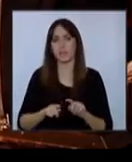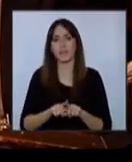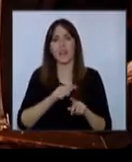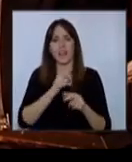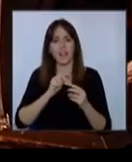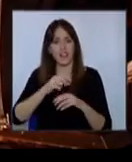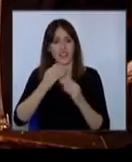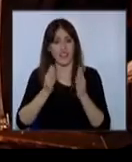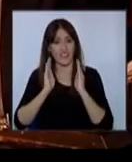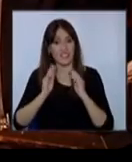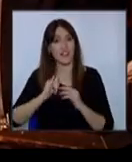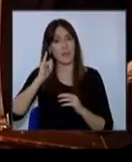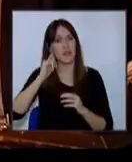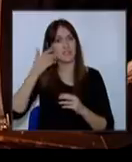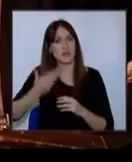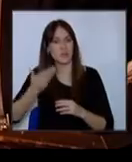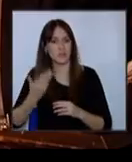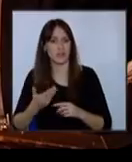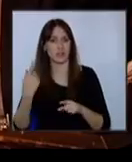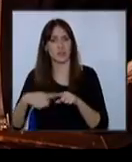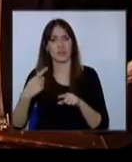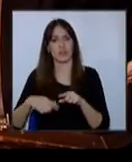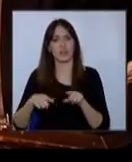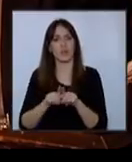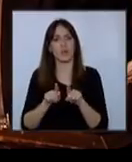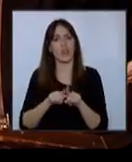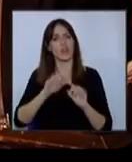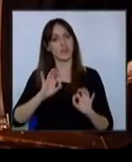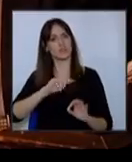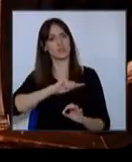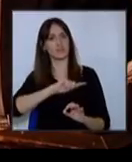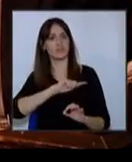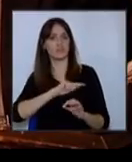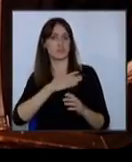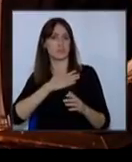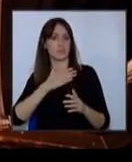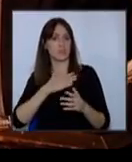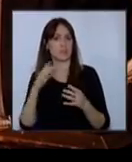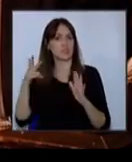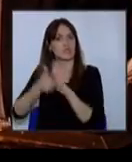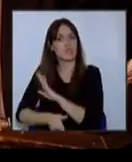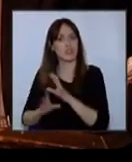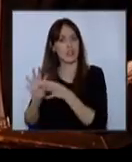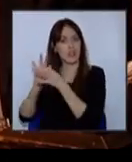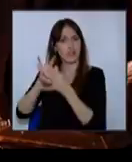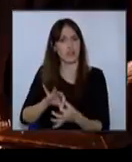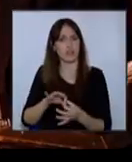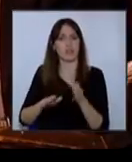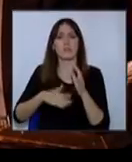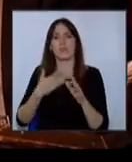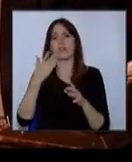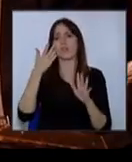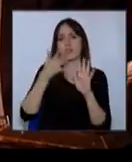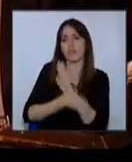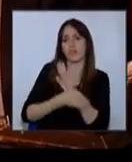emblemàtiques, podríem dir fins i tot de sentiment, ja que la sentim part de la nostra vida. És la nostra, sigui per motius laborals,